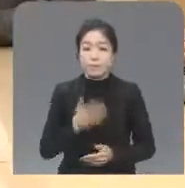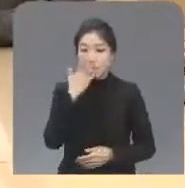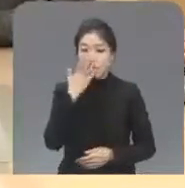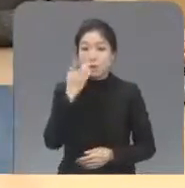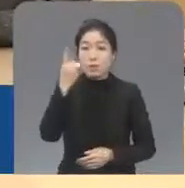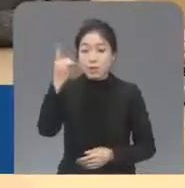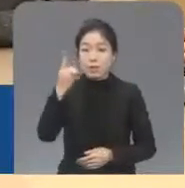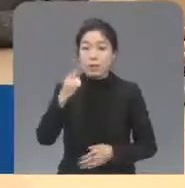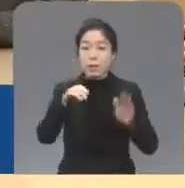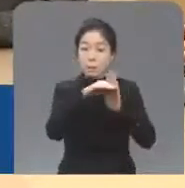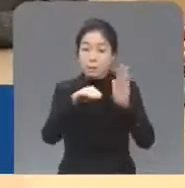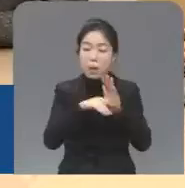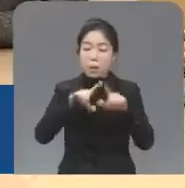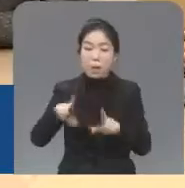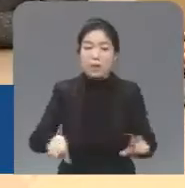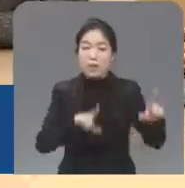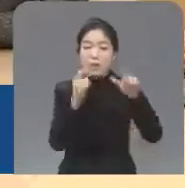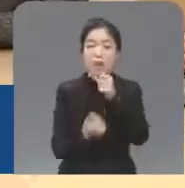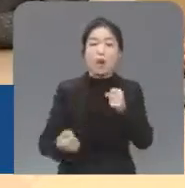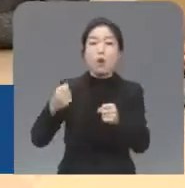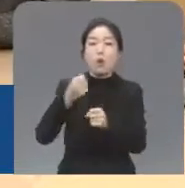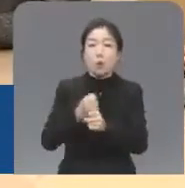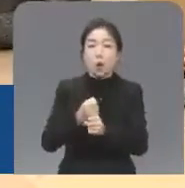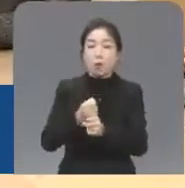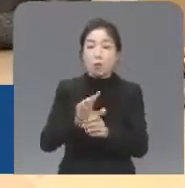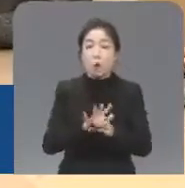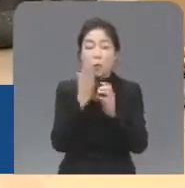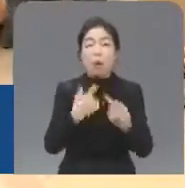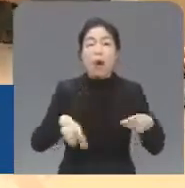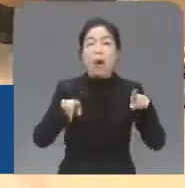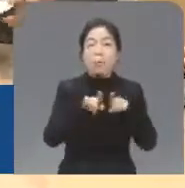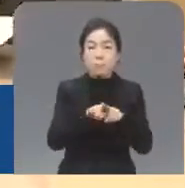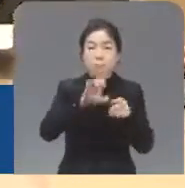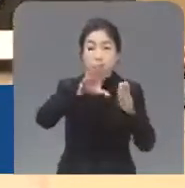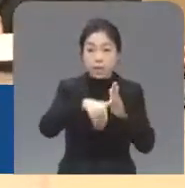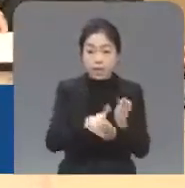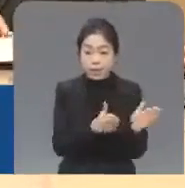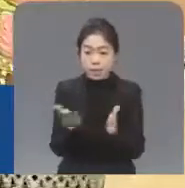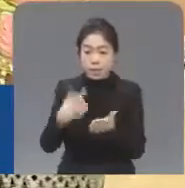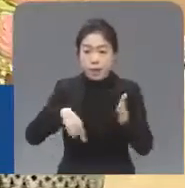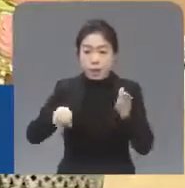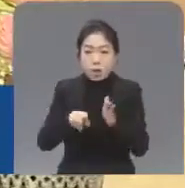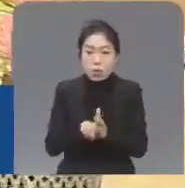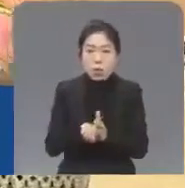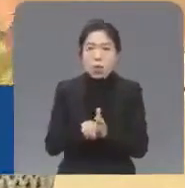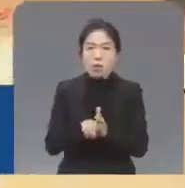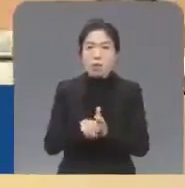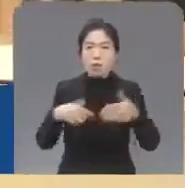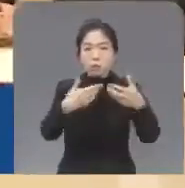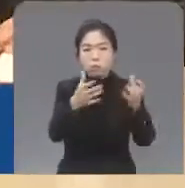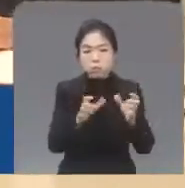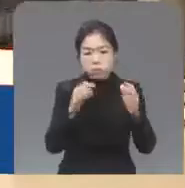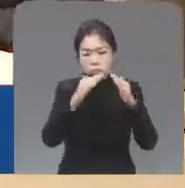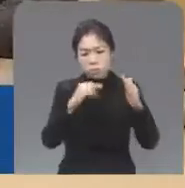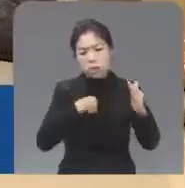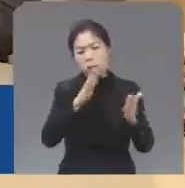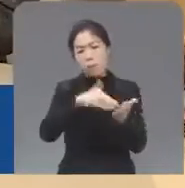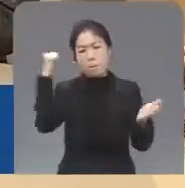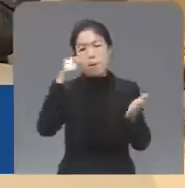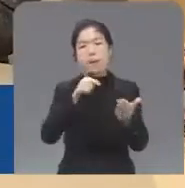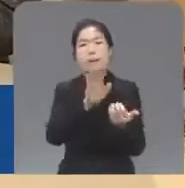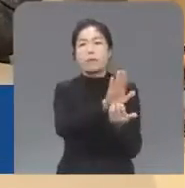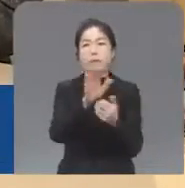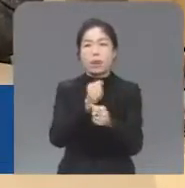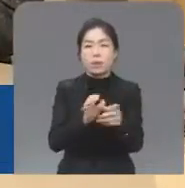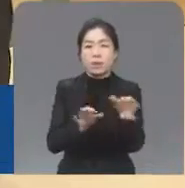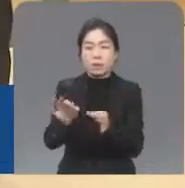순천시가 단계적 일상회복, 즉 위드 코로나 시대를 대비하기 위해 둥지 내몰림, 이른바 젠트리피케이션을 예방하고 덕연동